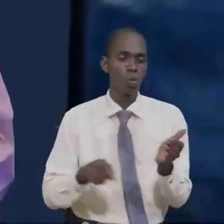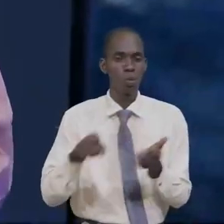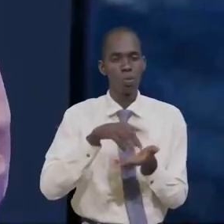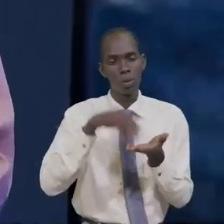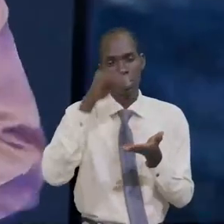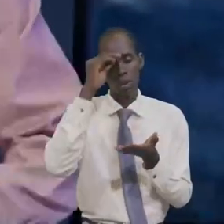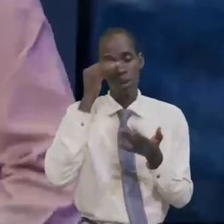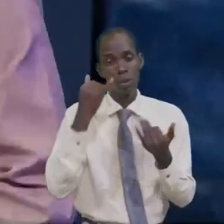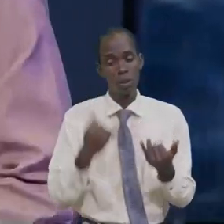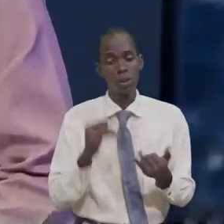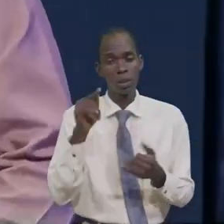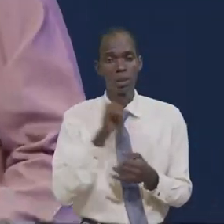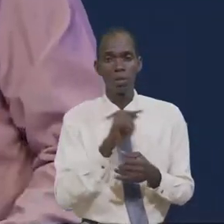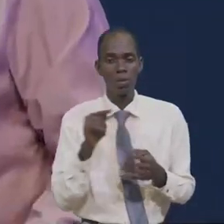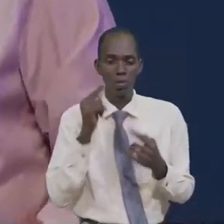dis